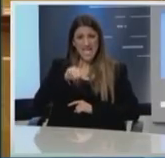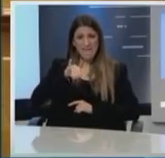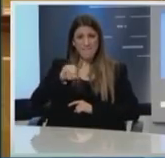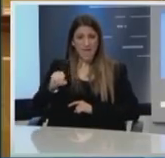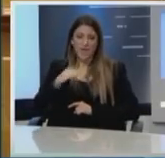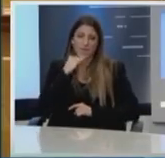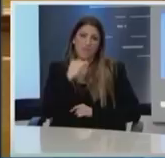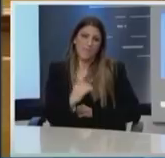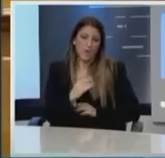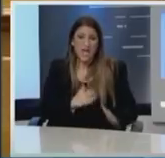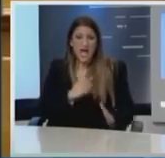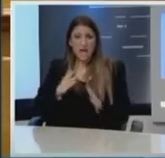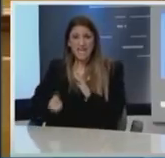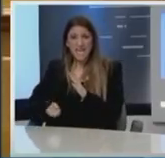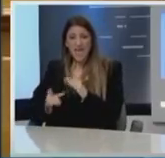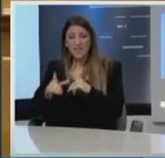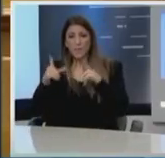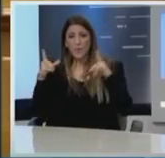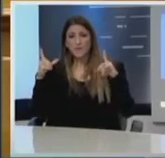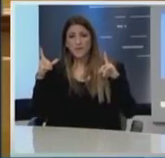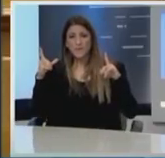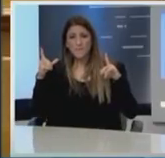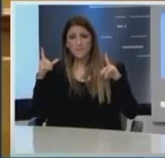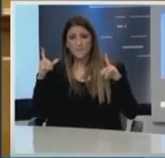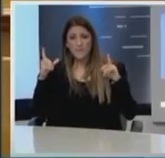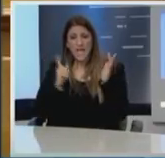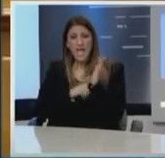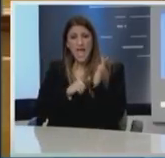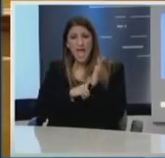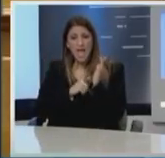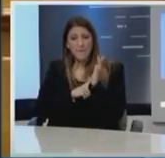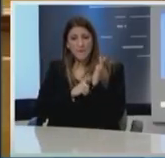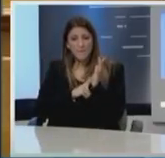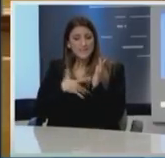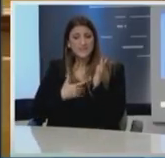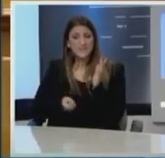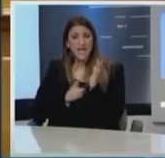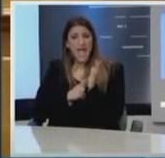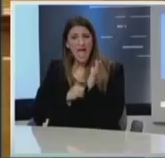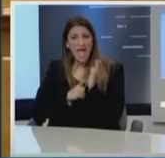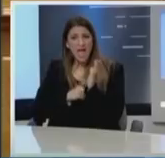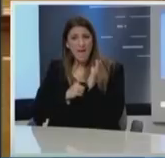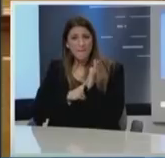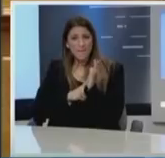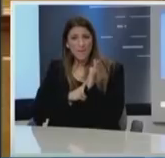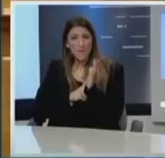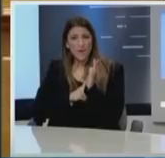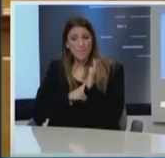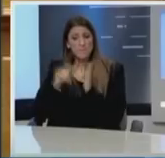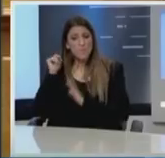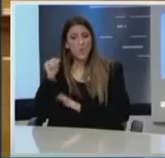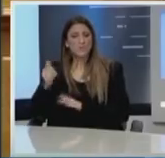Και δυστυχώς η Νέα Δημοκρατία, αντί να βγει για να του σταυρώσει για αυτά που έχει υποφέρει η Νέα Δημοκρατία από το